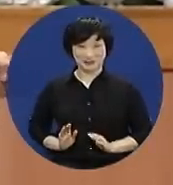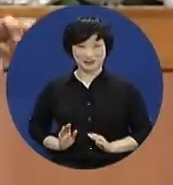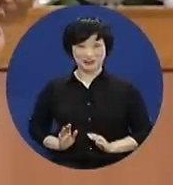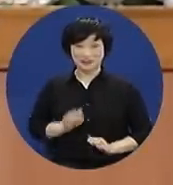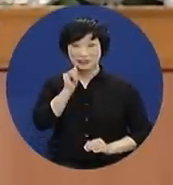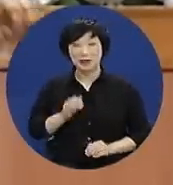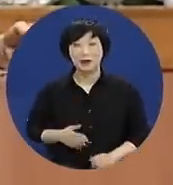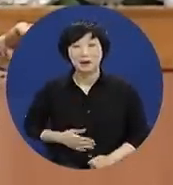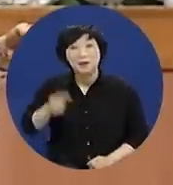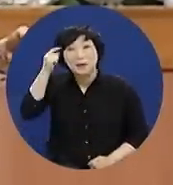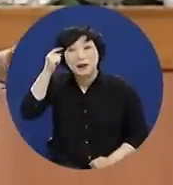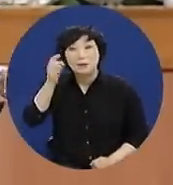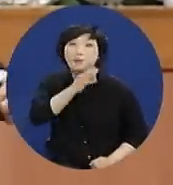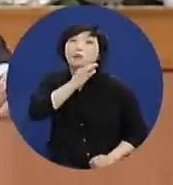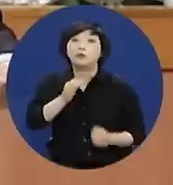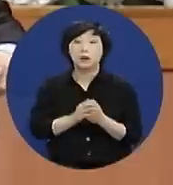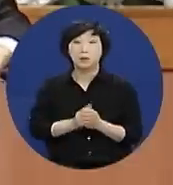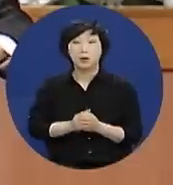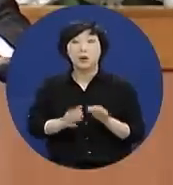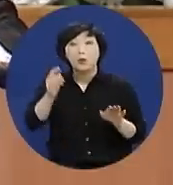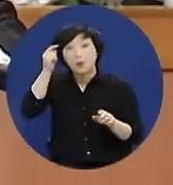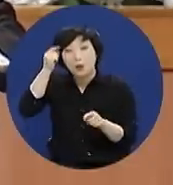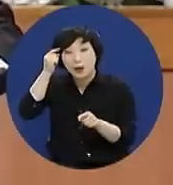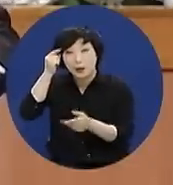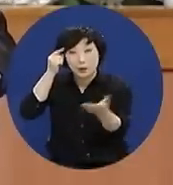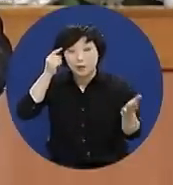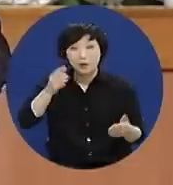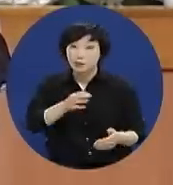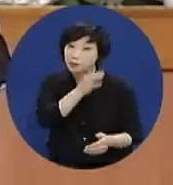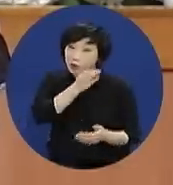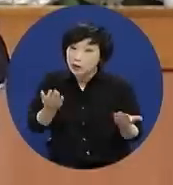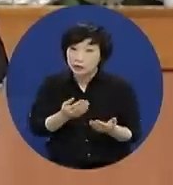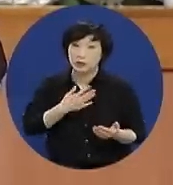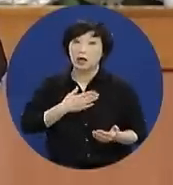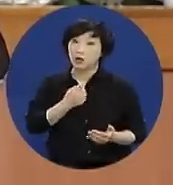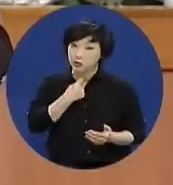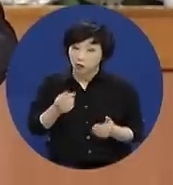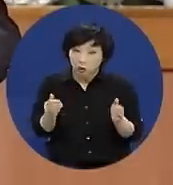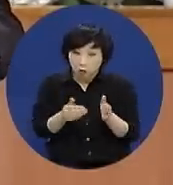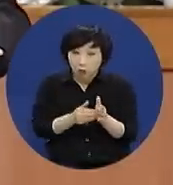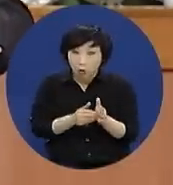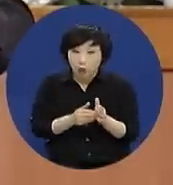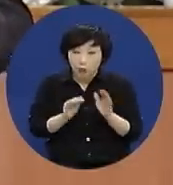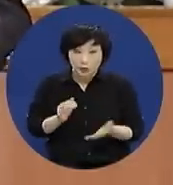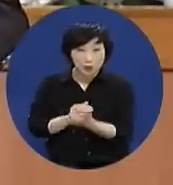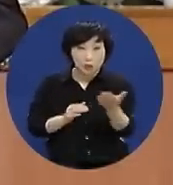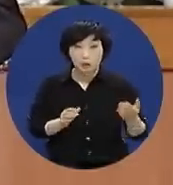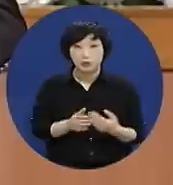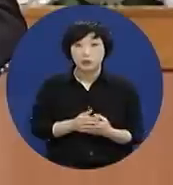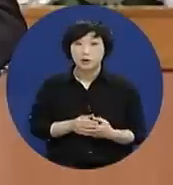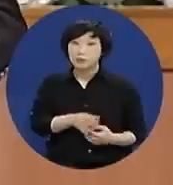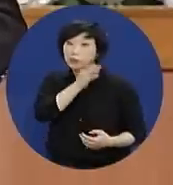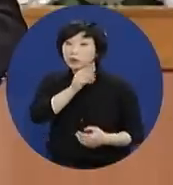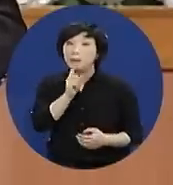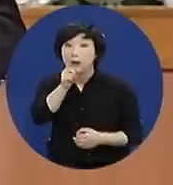からでしょうか自分が恥ずかしいと思うことは罪を犯したことを意味し